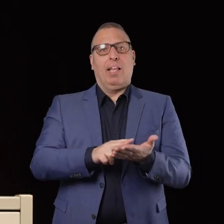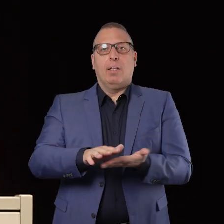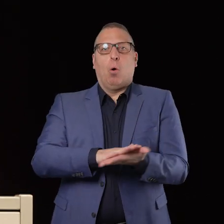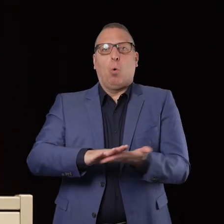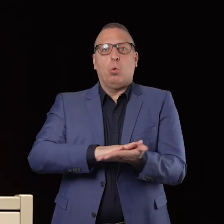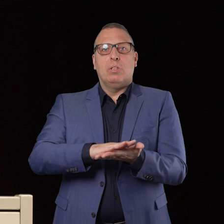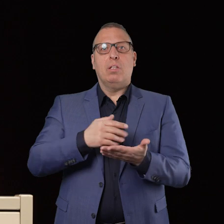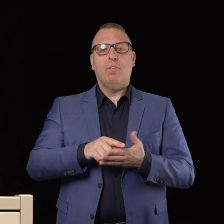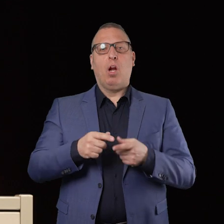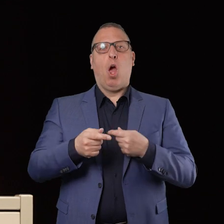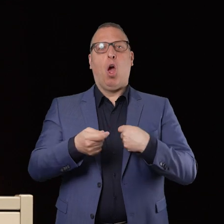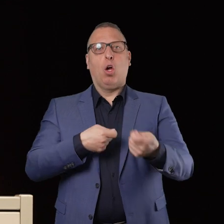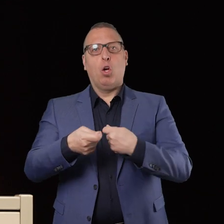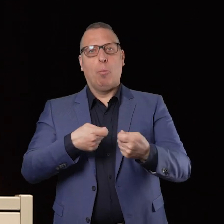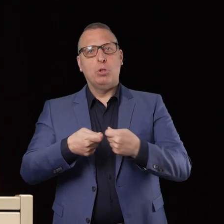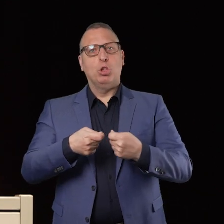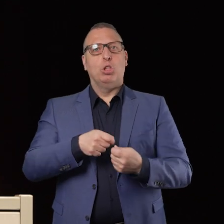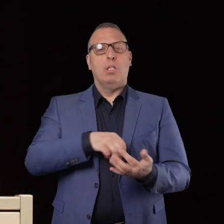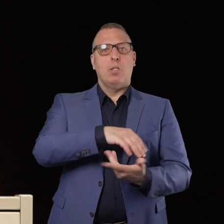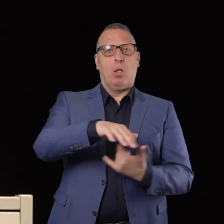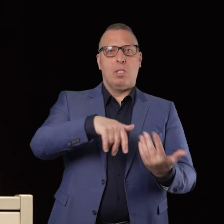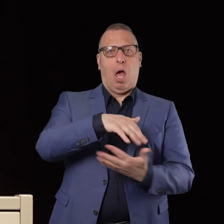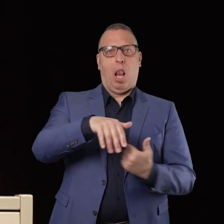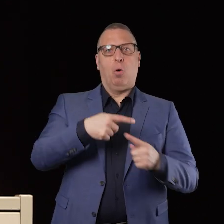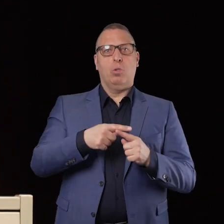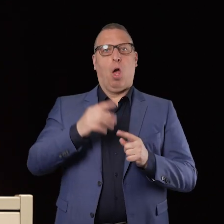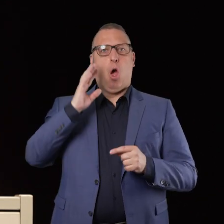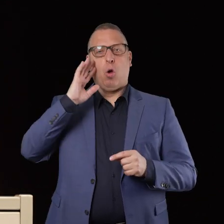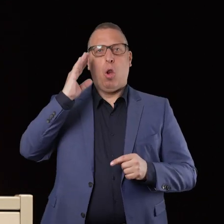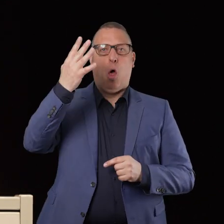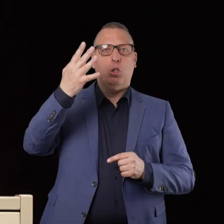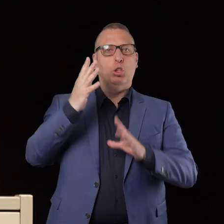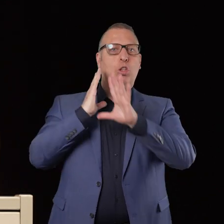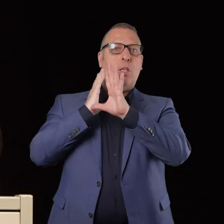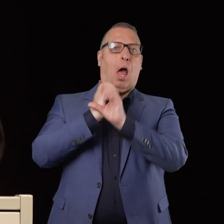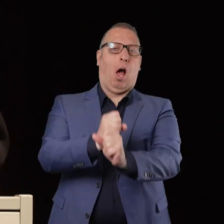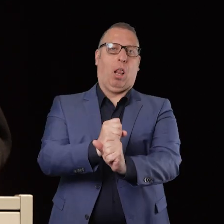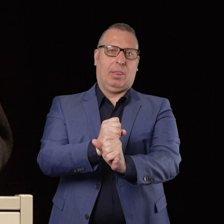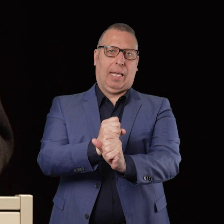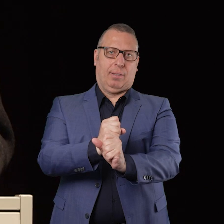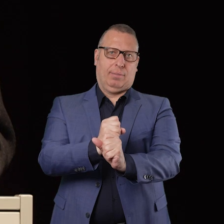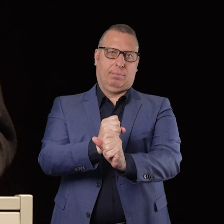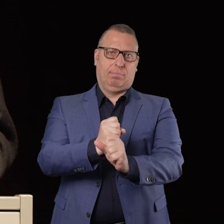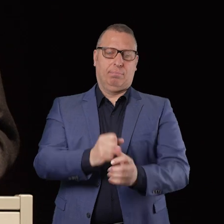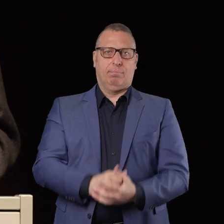den Grundsätzen ökonomischer, sozialer und ökologischer Nachhaltigkeit.